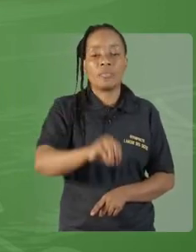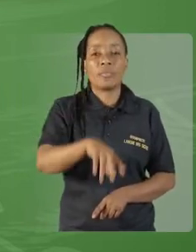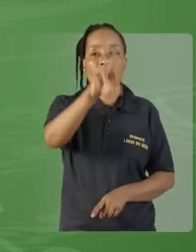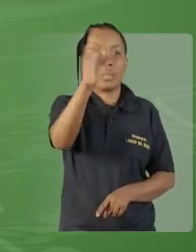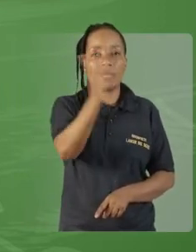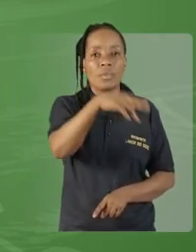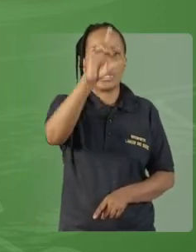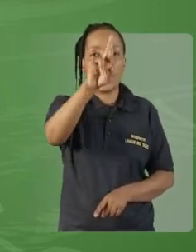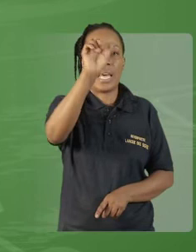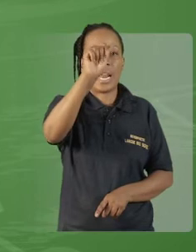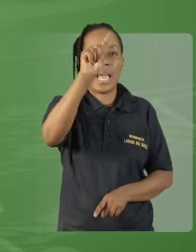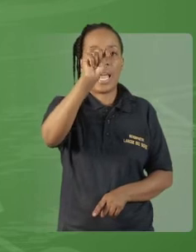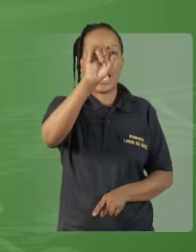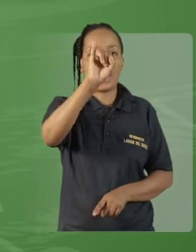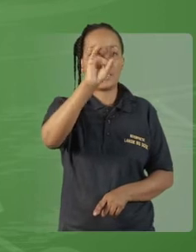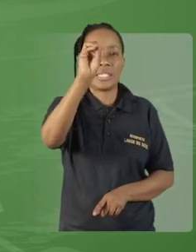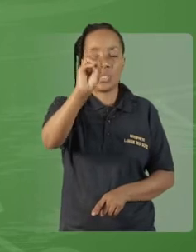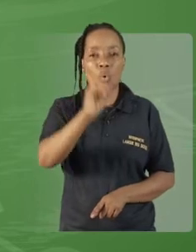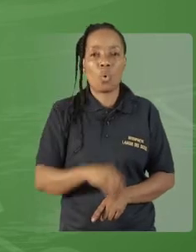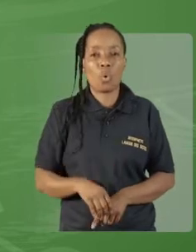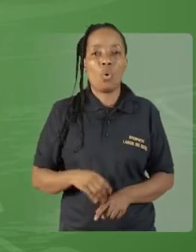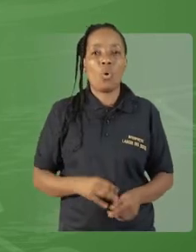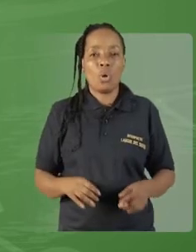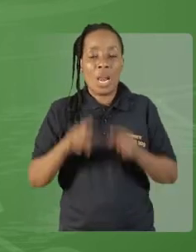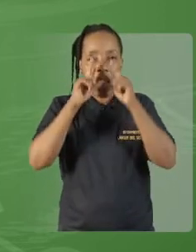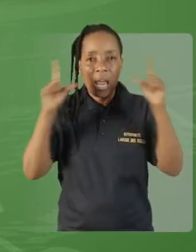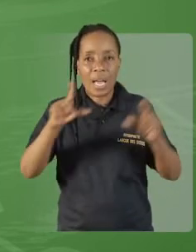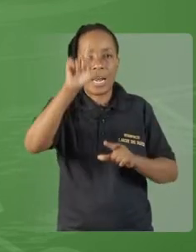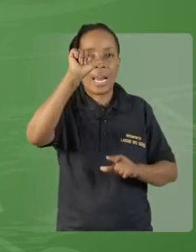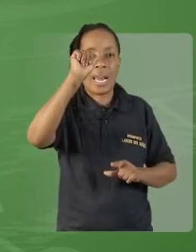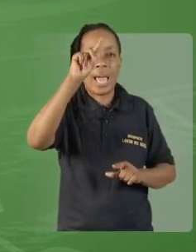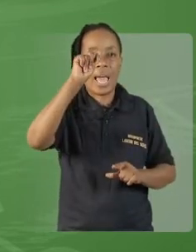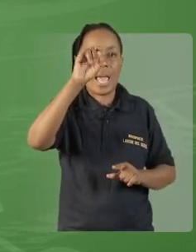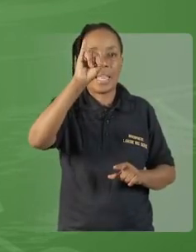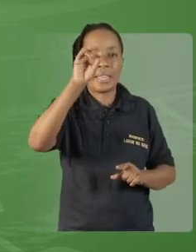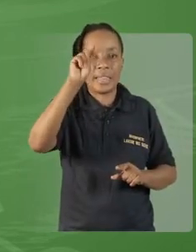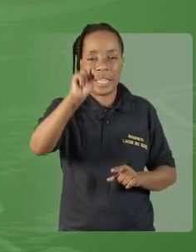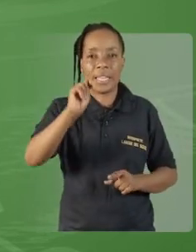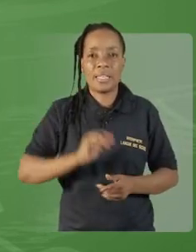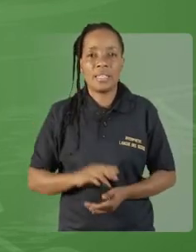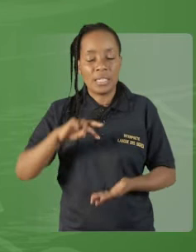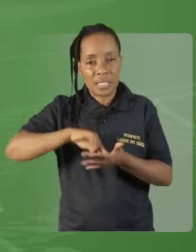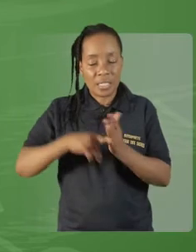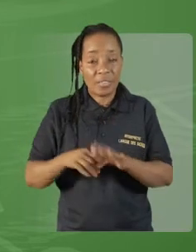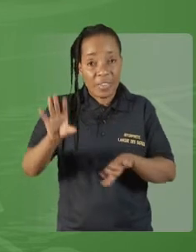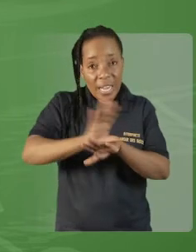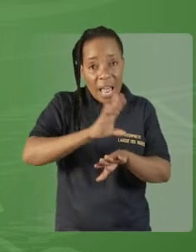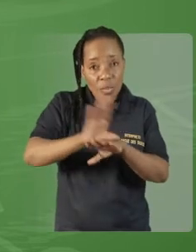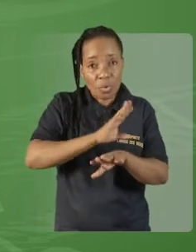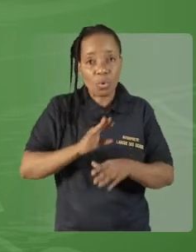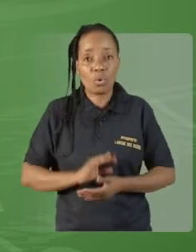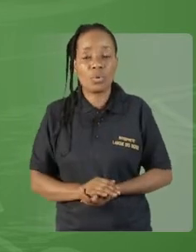calcul. La raison est donc la faculté de calculer, la faculté de